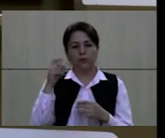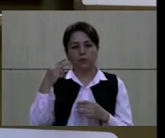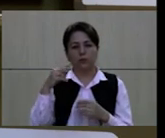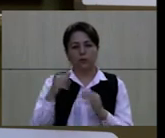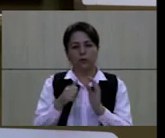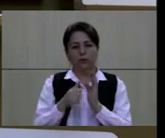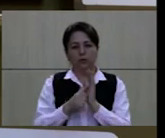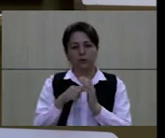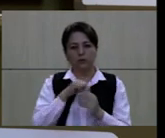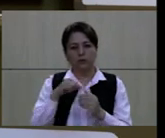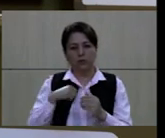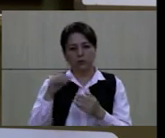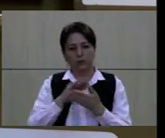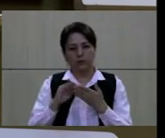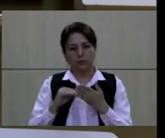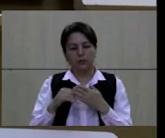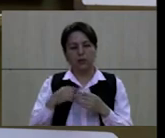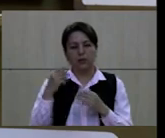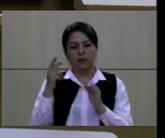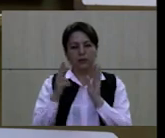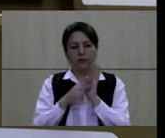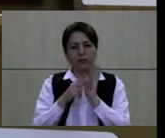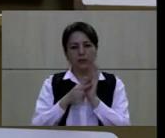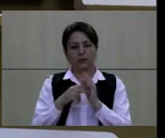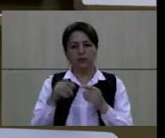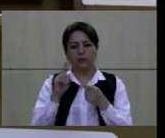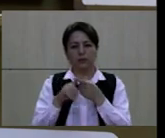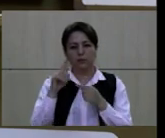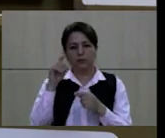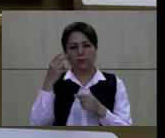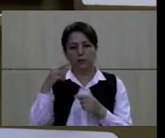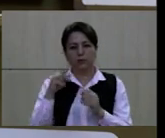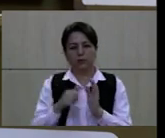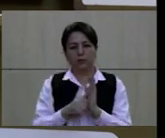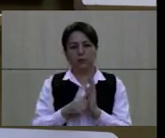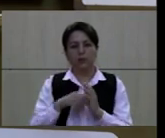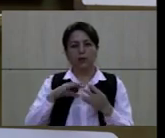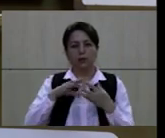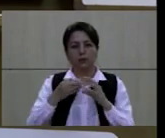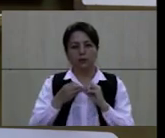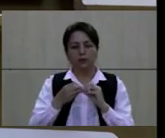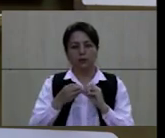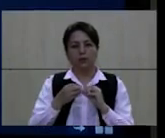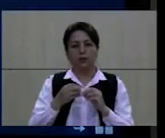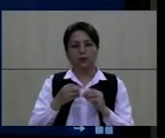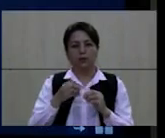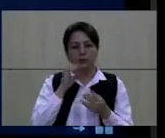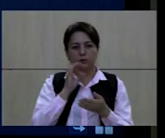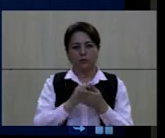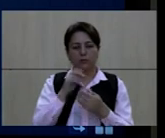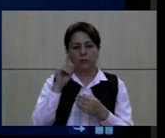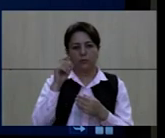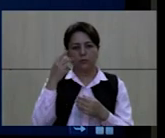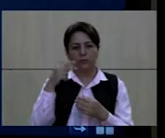126 ni o'zini yozamiz. 8 ga 126 ni qo'shamiz. Natijada